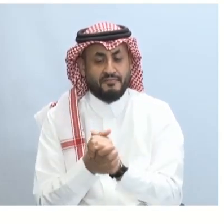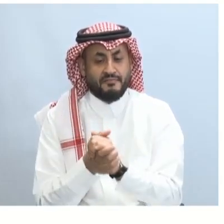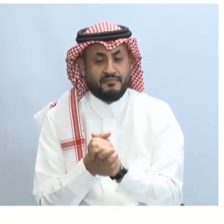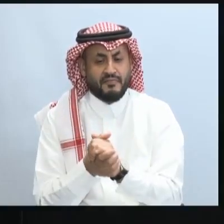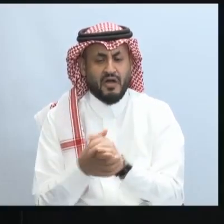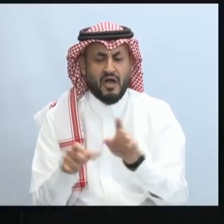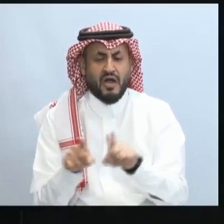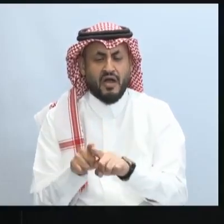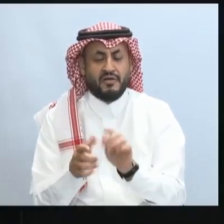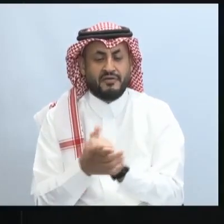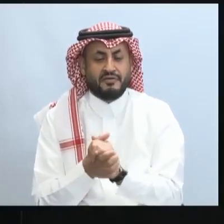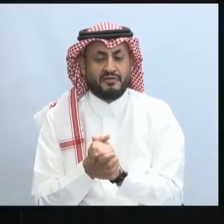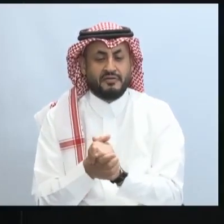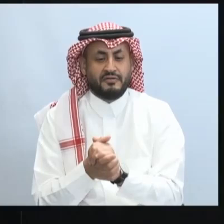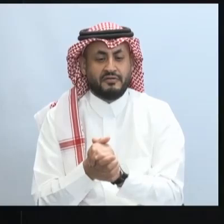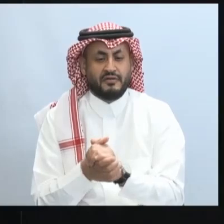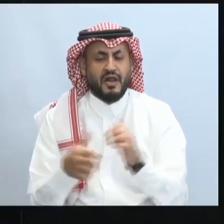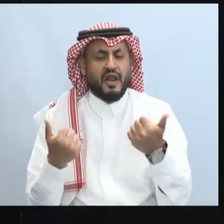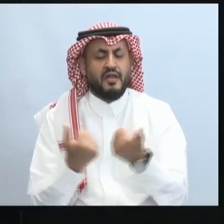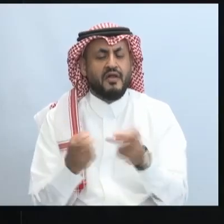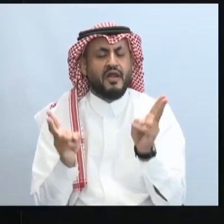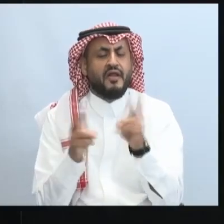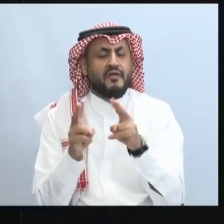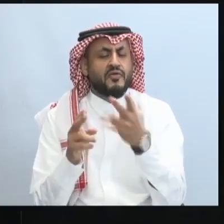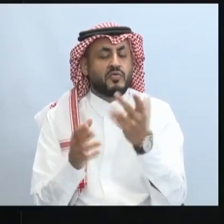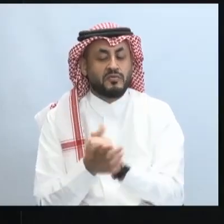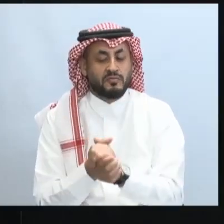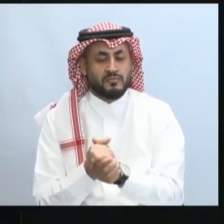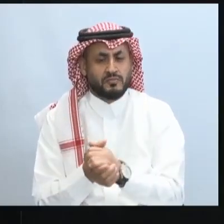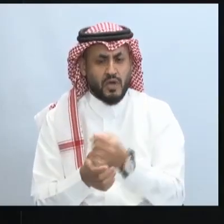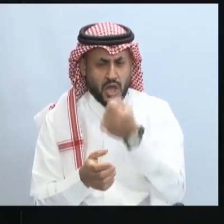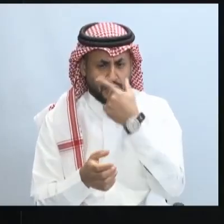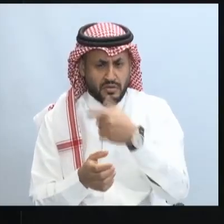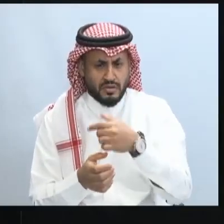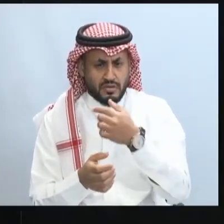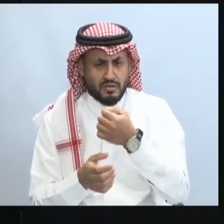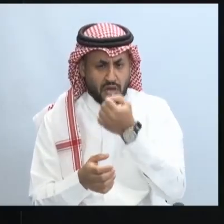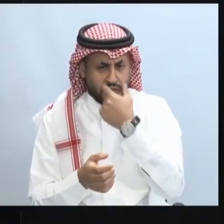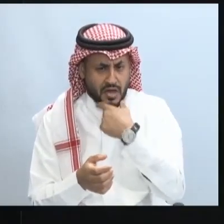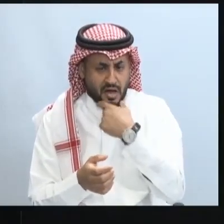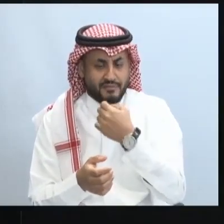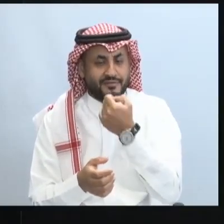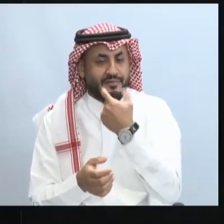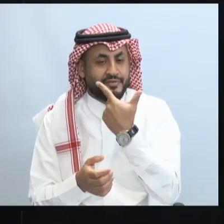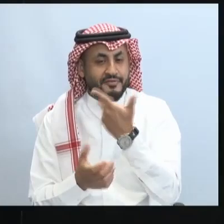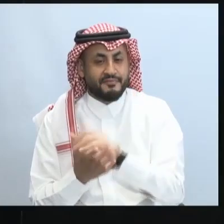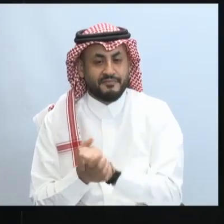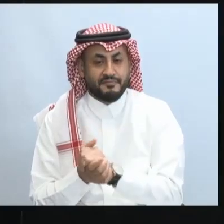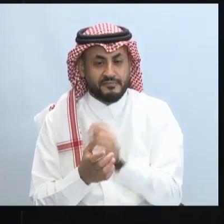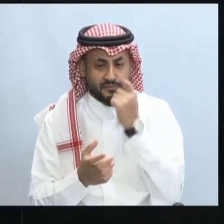او صديقي او غير ذلك ماذا افعل كيف اقابله هل اقطب جبيني في وجهه ام ابتسم في